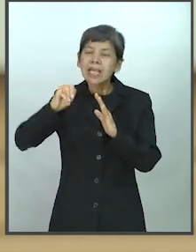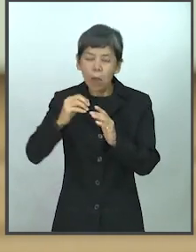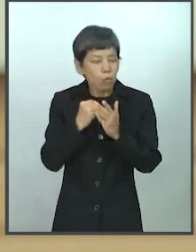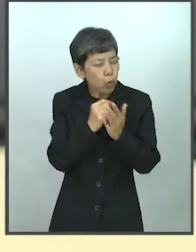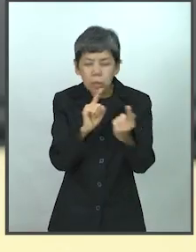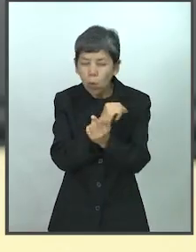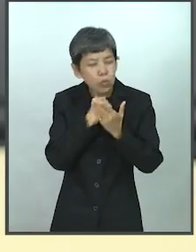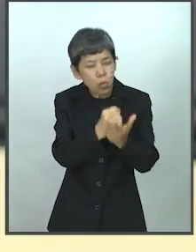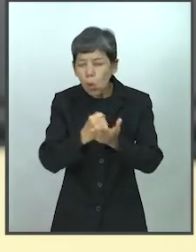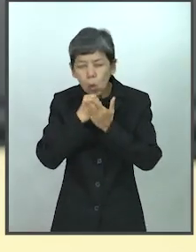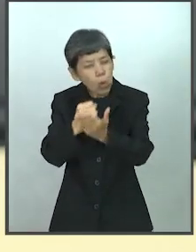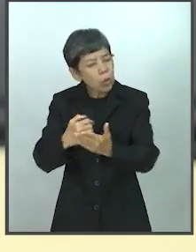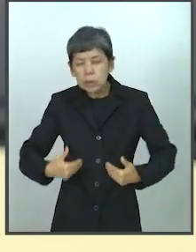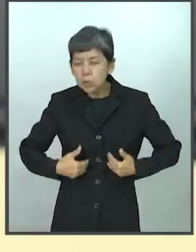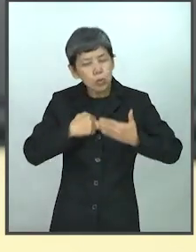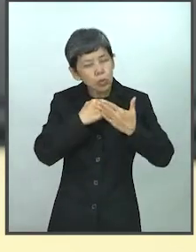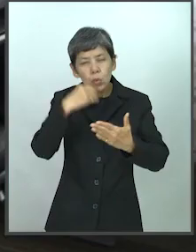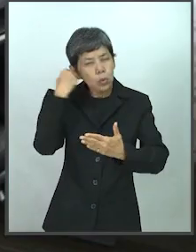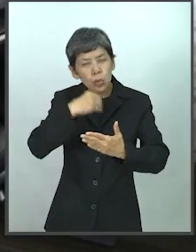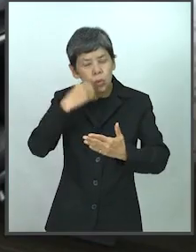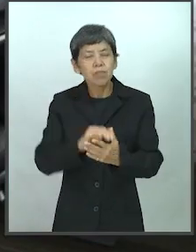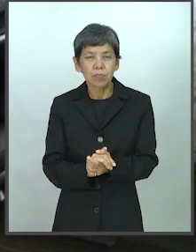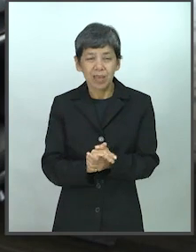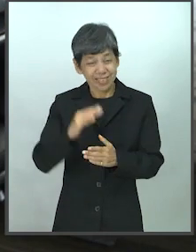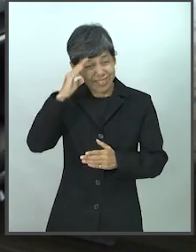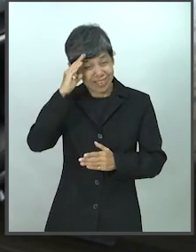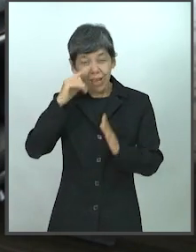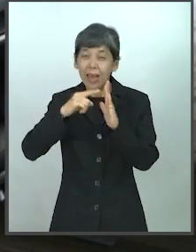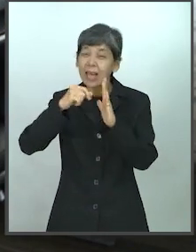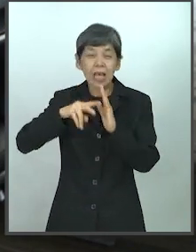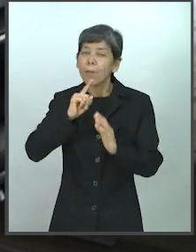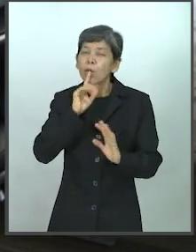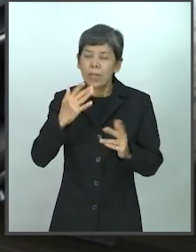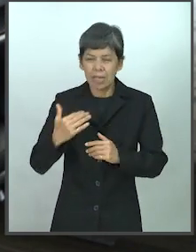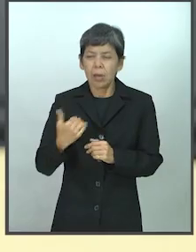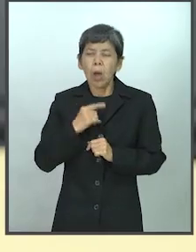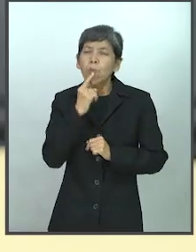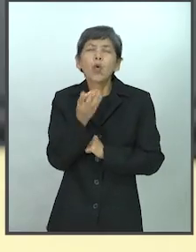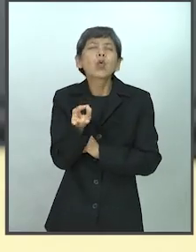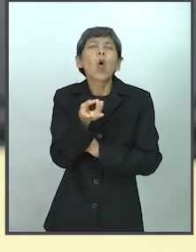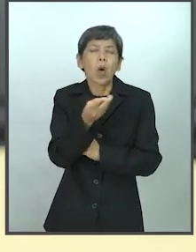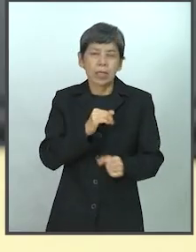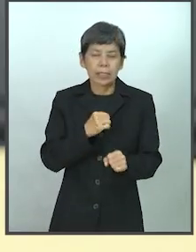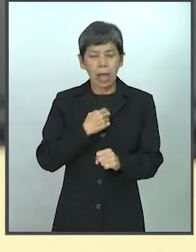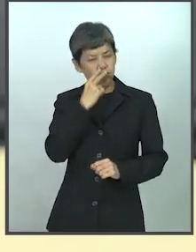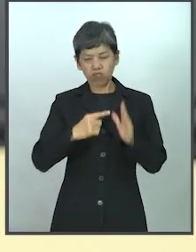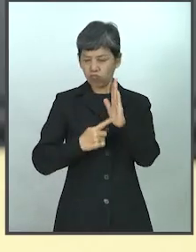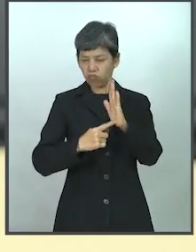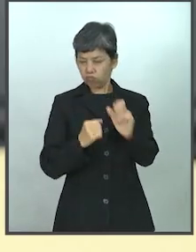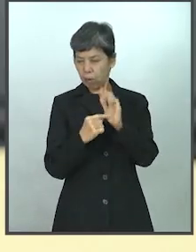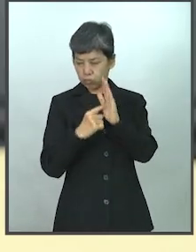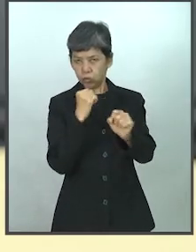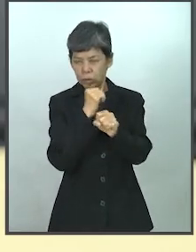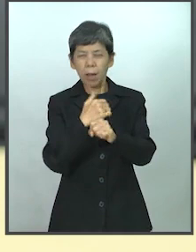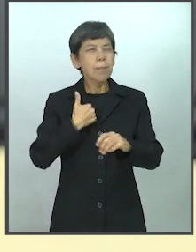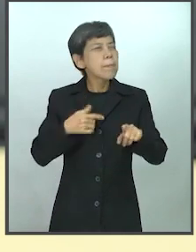าน ตลอด ตลอดเดือนชีวิตของเขาเลยใช่ไหม ใช่ค่ะพี่แซมก็ไม่ได้พูดอะไรกับแป้งเยอะนะคะเป็นคนที่พูดน้อยแต่ว่าเขาจะทำให้เห็นมากกว่า